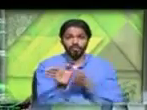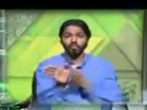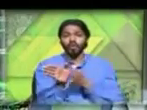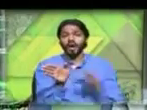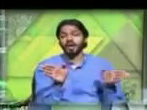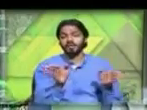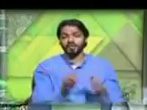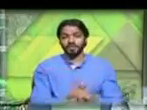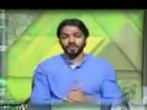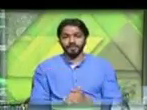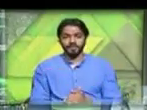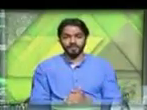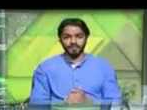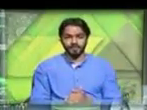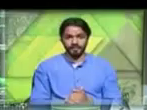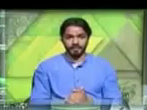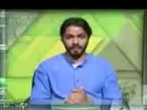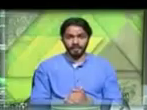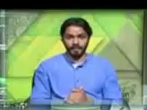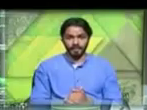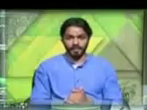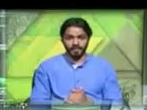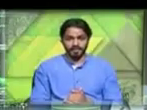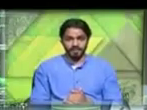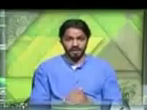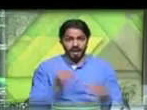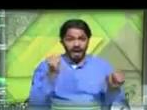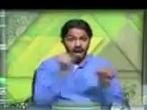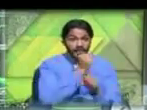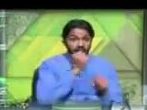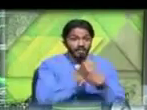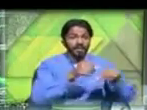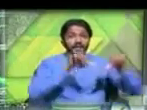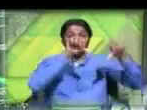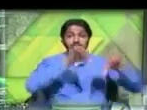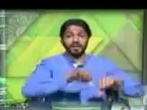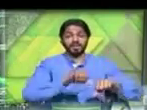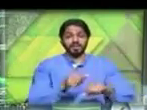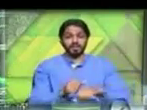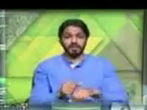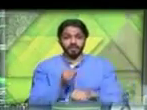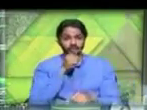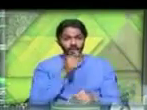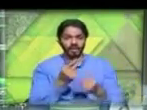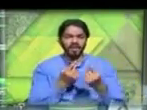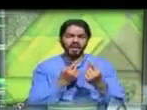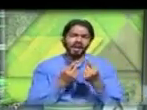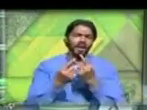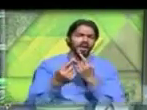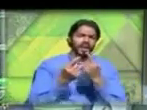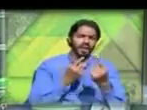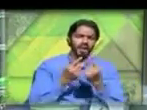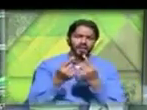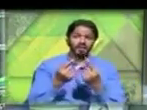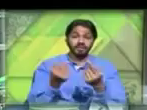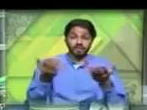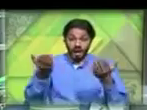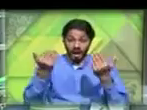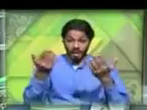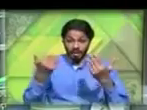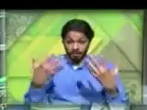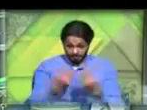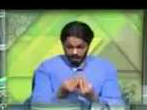ويصدون الناس عنها بأعمالهم، فإذا قالت أقوالهم للناس هلموا